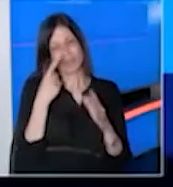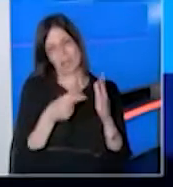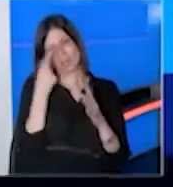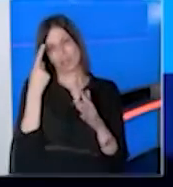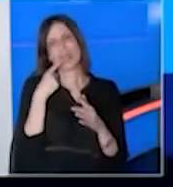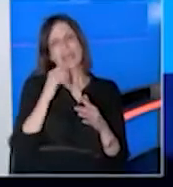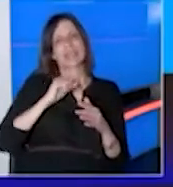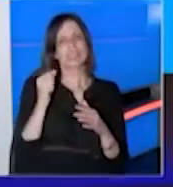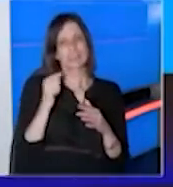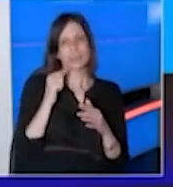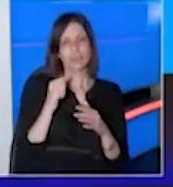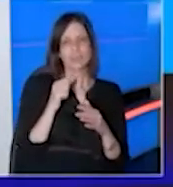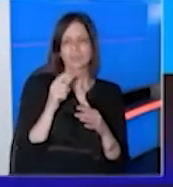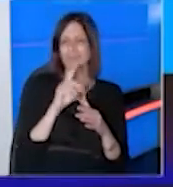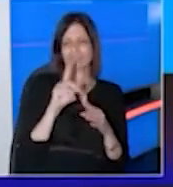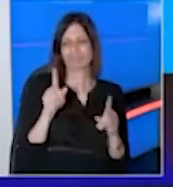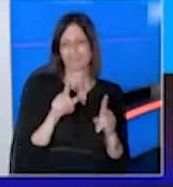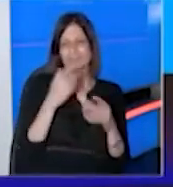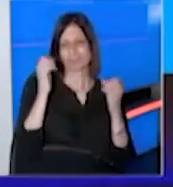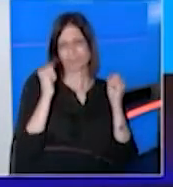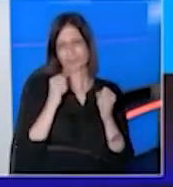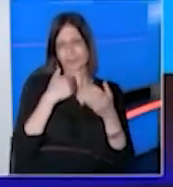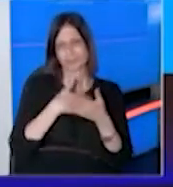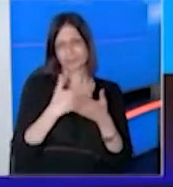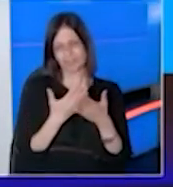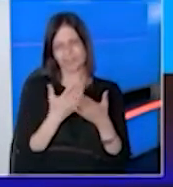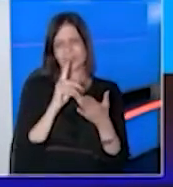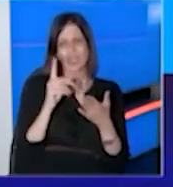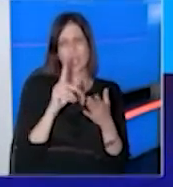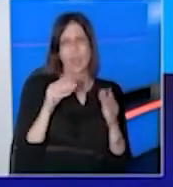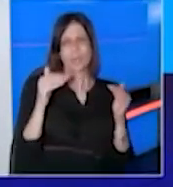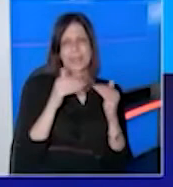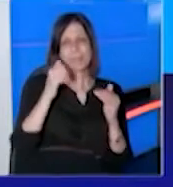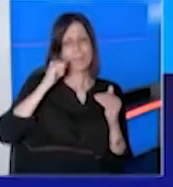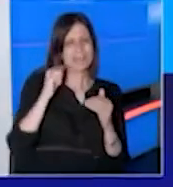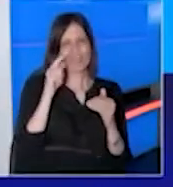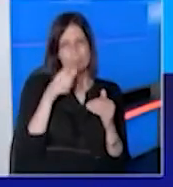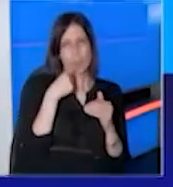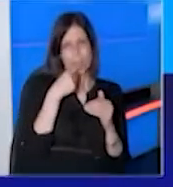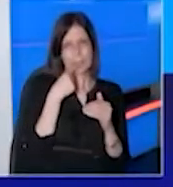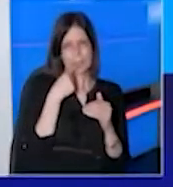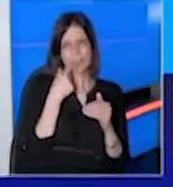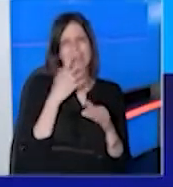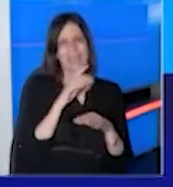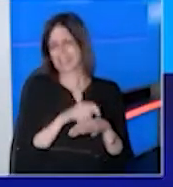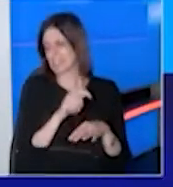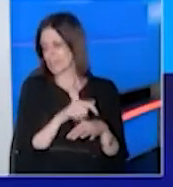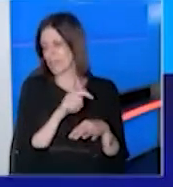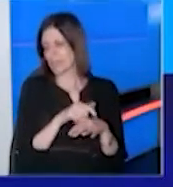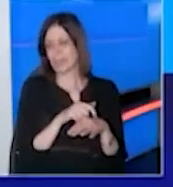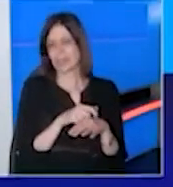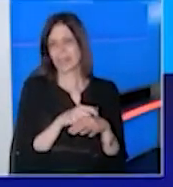הקיבוץ מיין, לא על הבסיס שאתם אומרים, אוקיי? לא, אבל... מהבחינה הזאת זה לא קיים. כתוב בקם קהילתי, זה בעיה. ולכן, הרבה